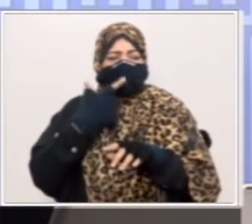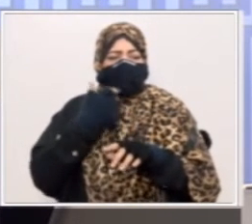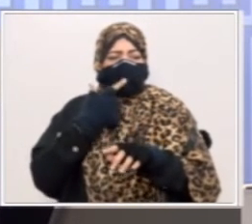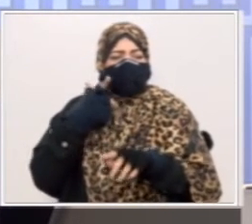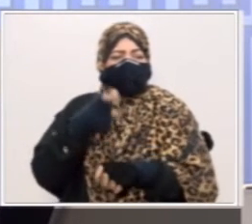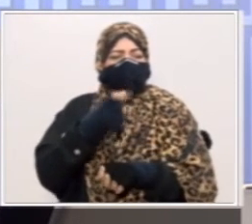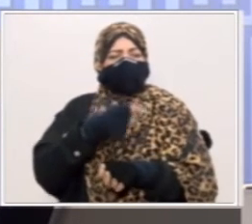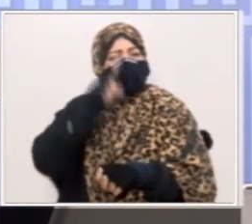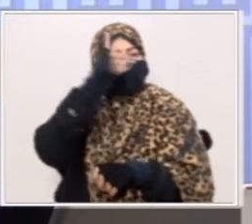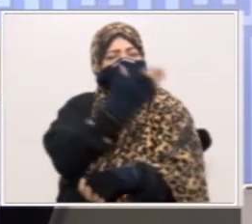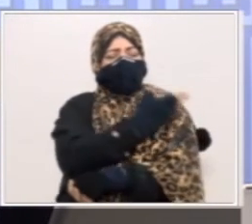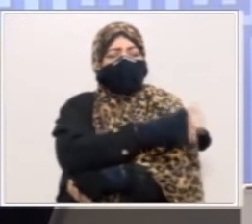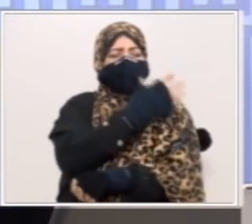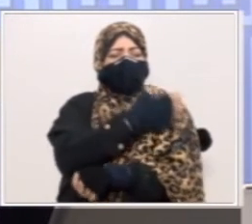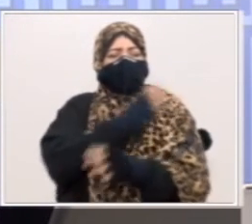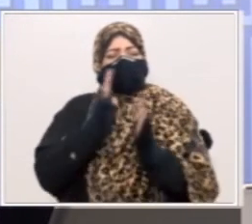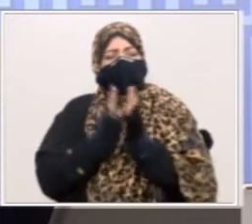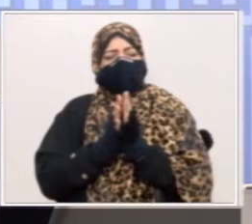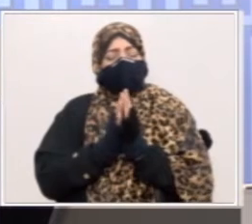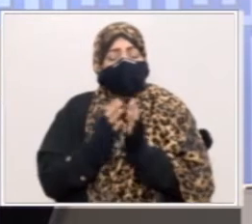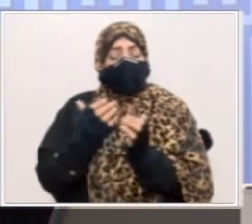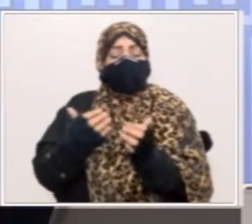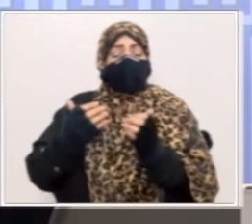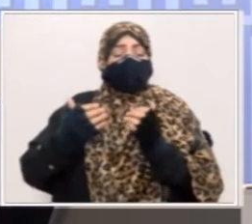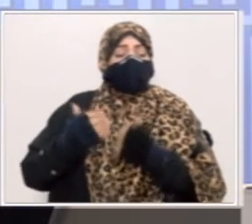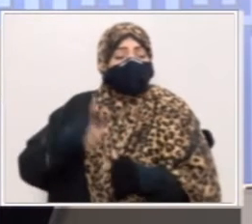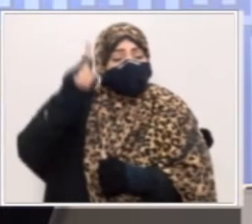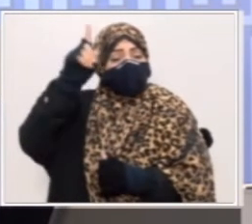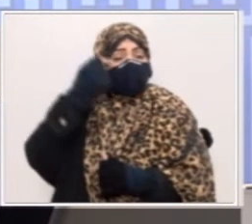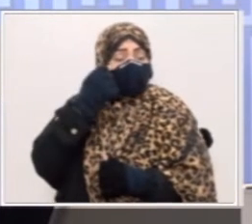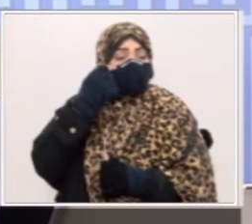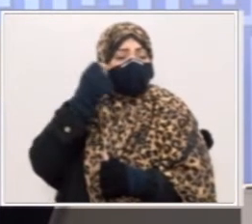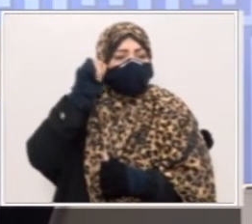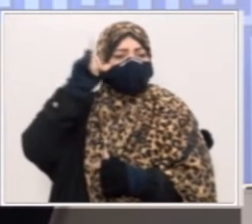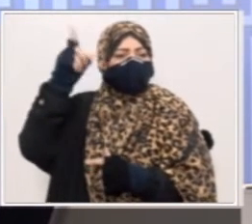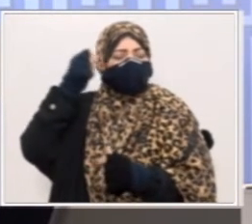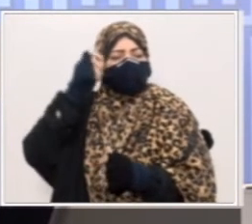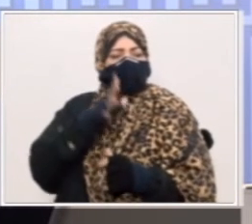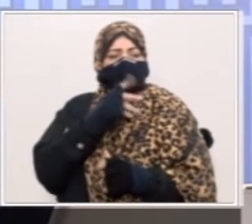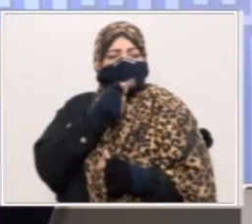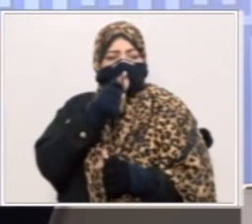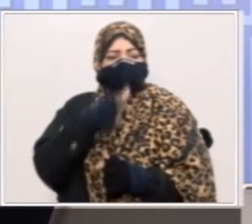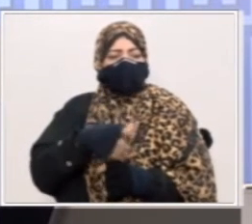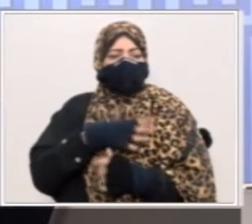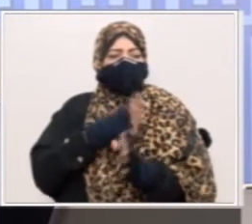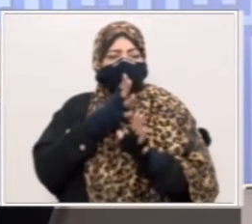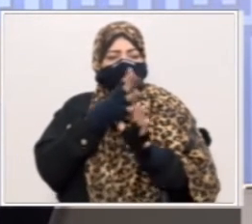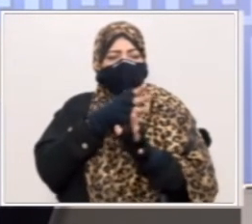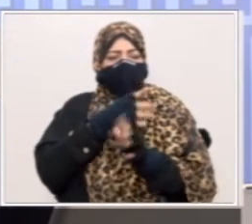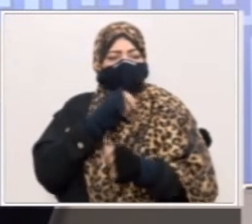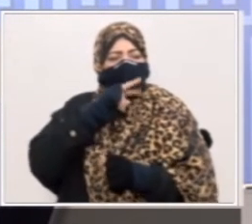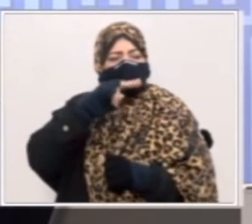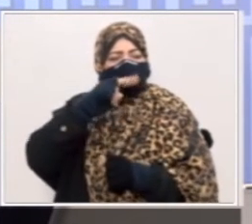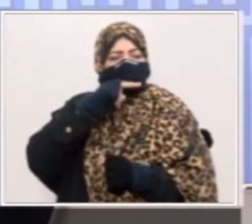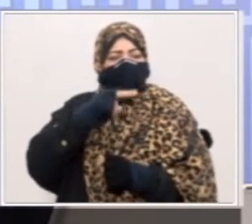الأوان. ولذلك أذكر بحديث النبي صلى الله عليه وسلم في الذي قال: يبيع دينه بعرض من